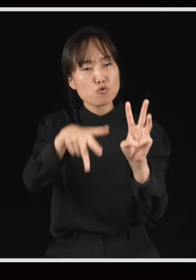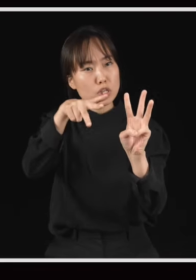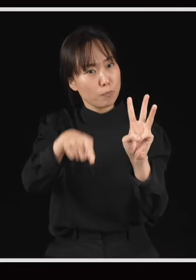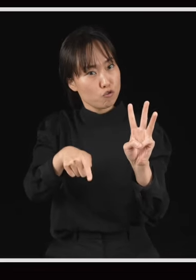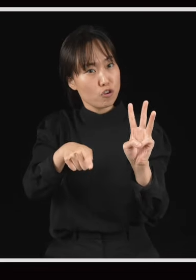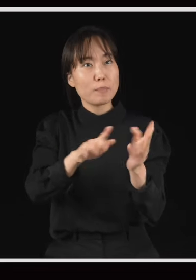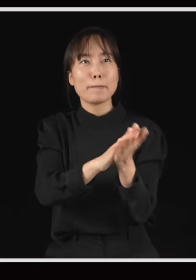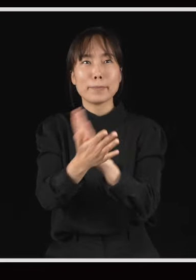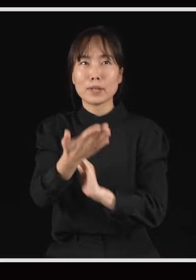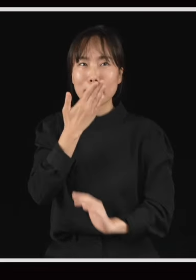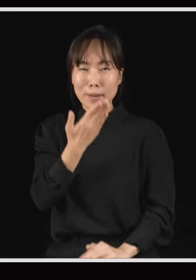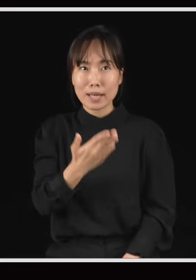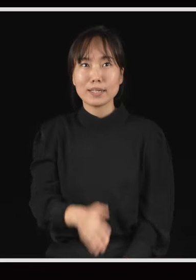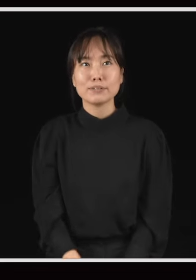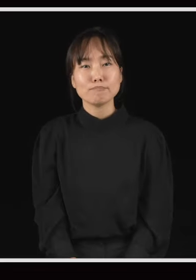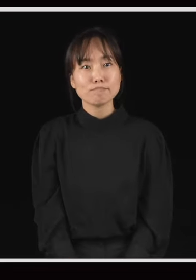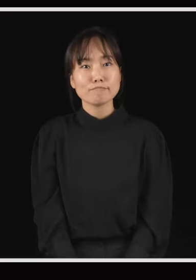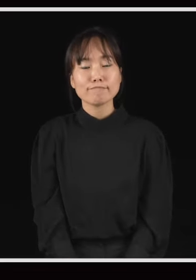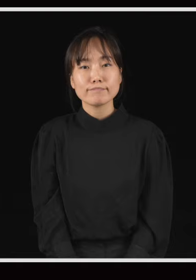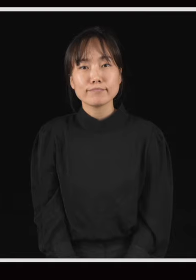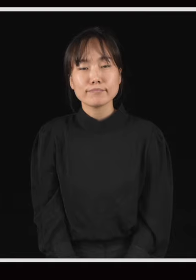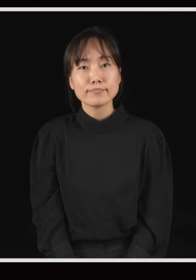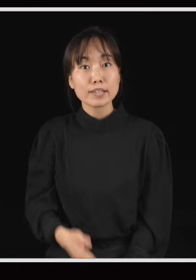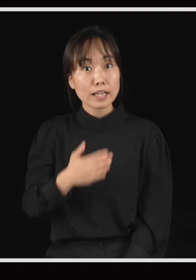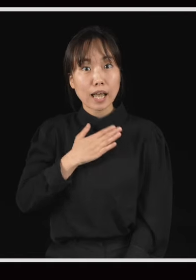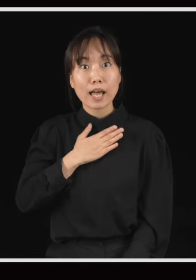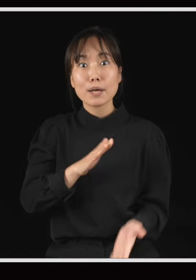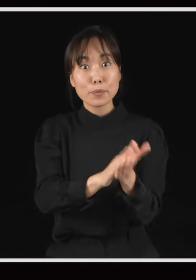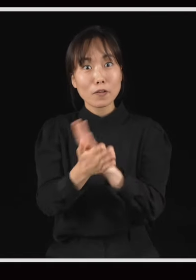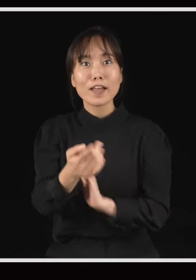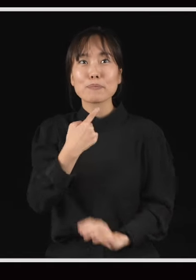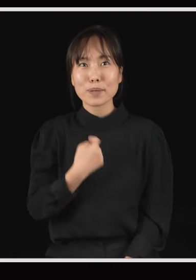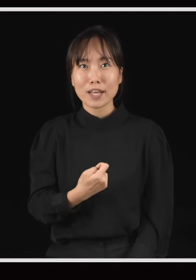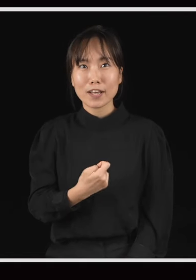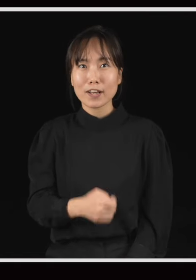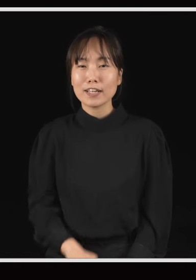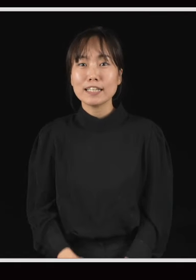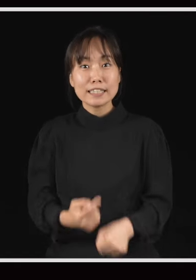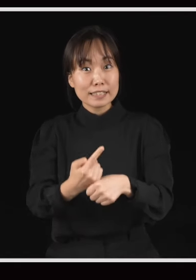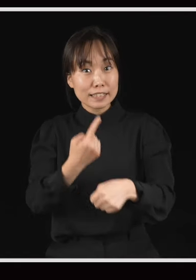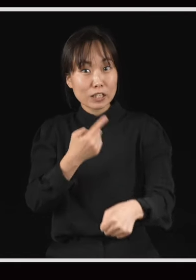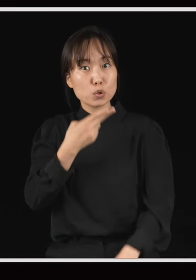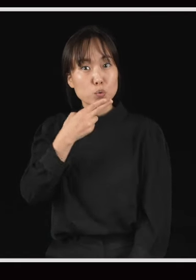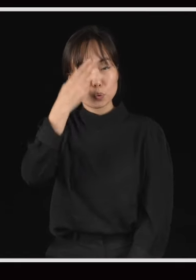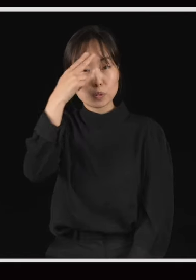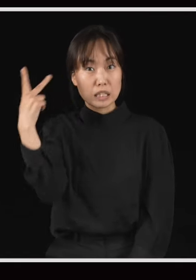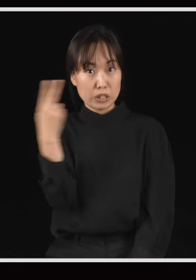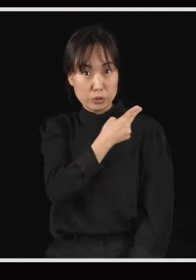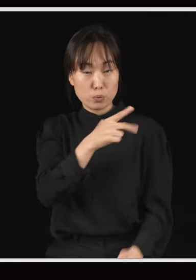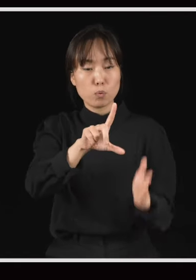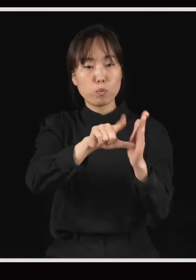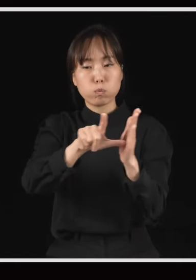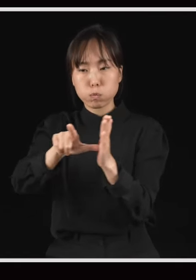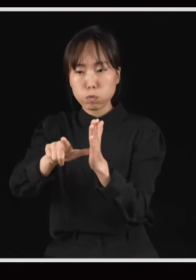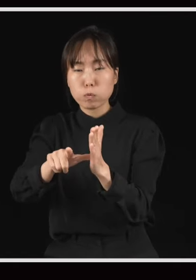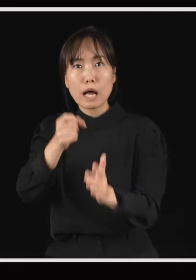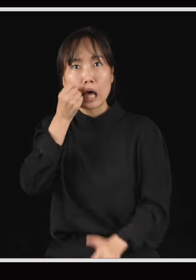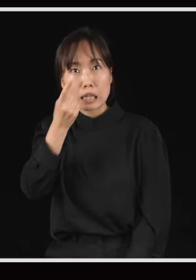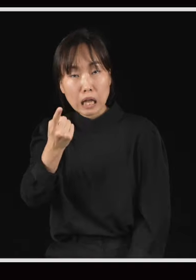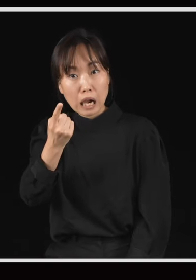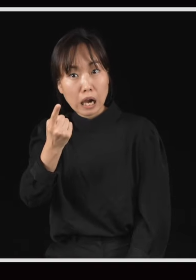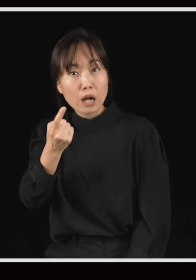정도면은 충분하지 않나 하는 생각이 들고요. 저도 비슷한 경험을 했었습니다. 작년에 술을 끊고 거의 한 달 정도만